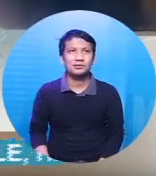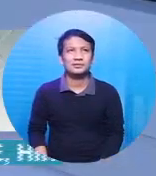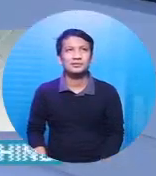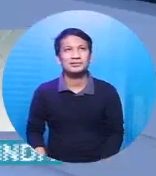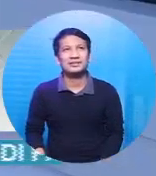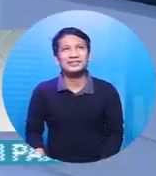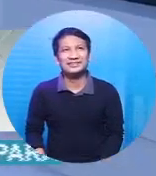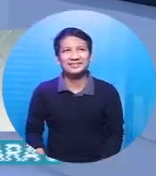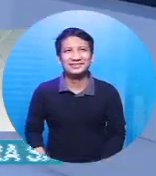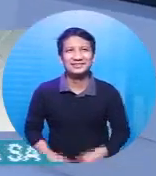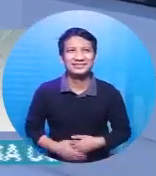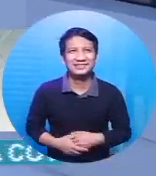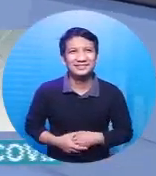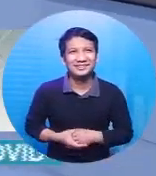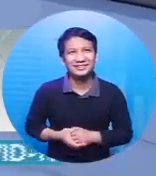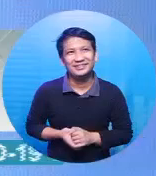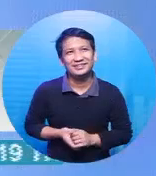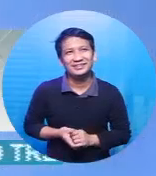na.